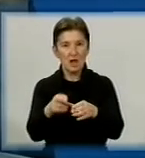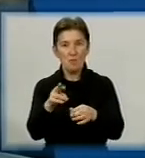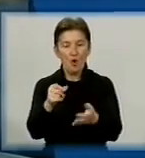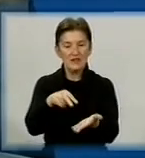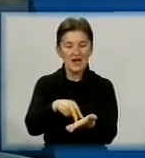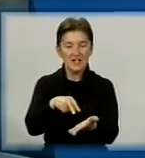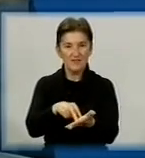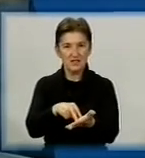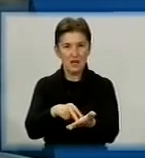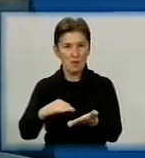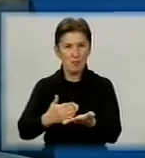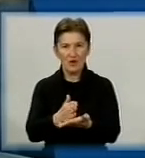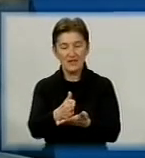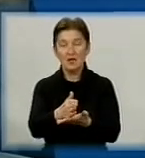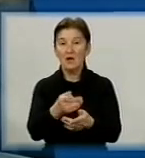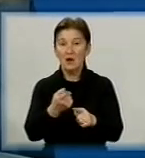Но с